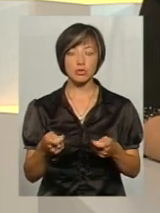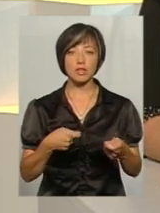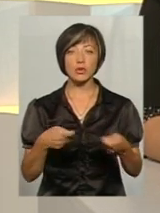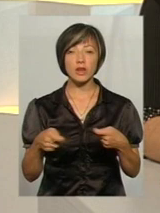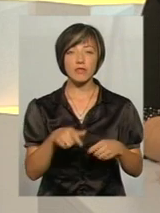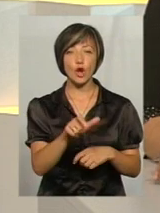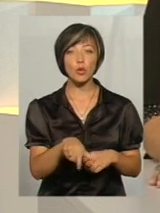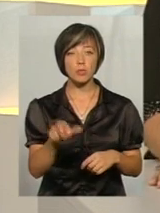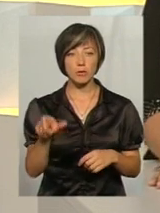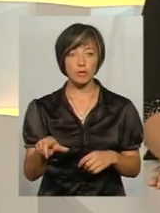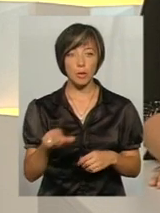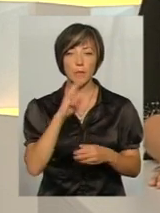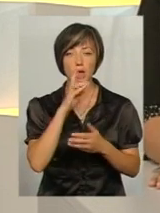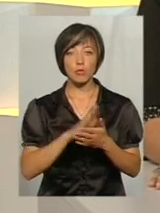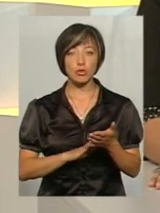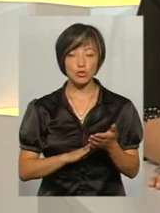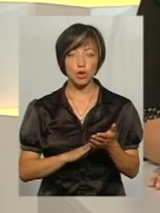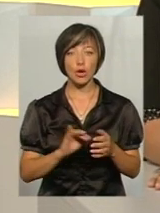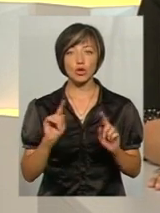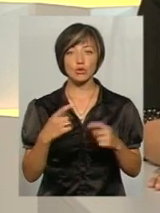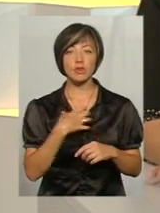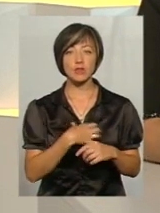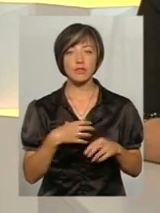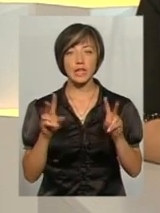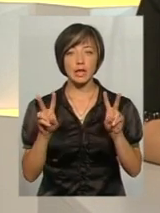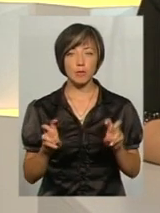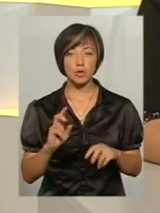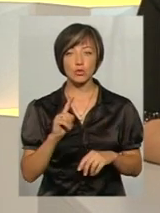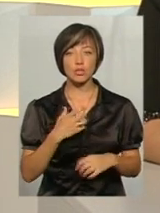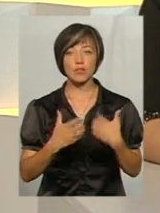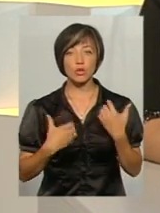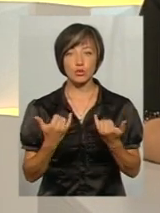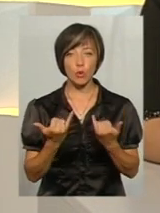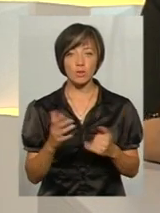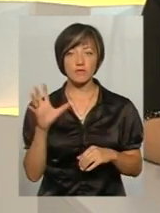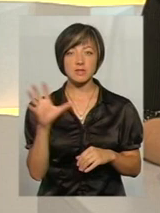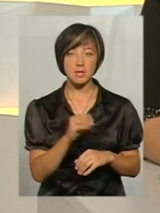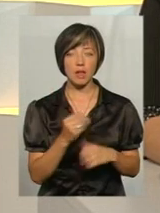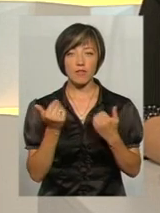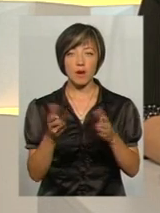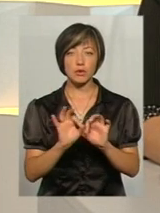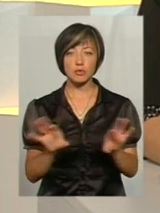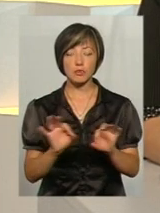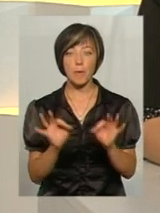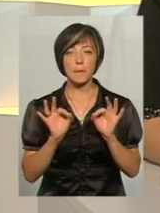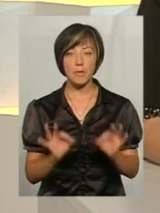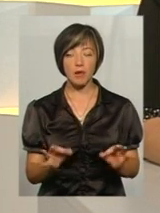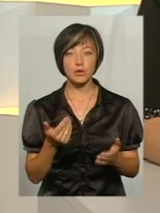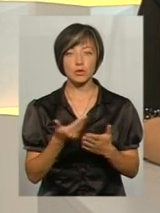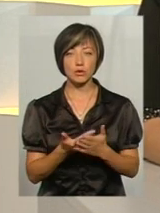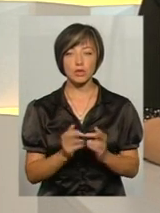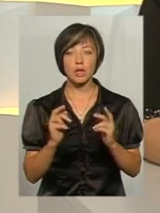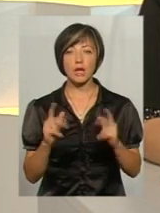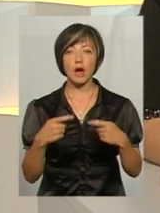як торгівля людьми. Перепрошую. Дуже важлива тема і дуже хвилюю сьогодні, щоб все вам розповісти правильно. Отож,